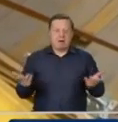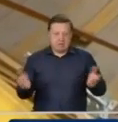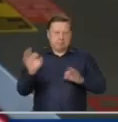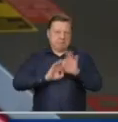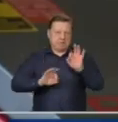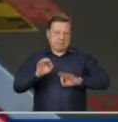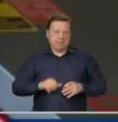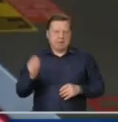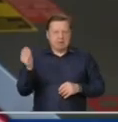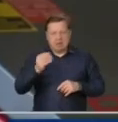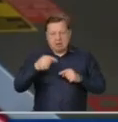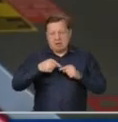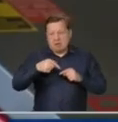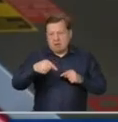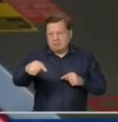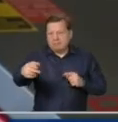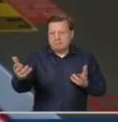nami jeszcze